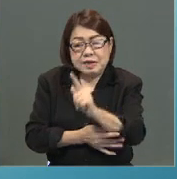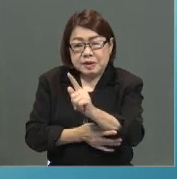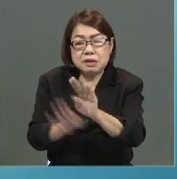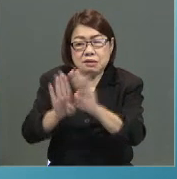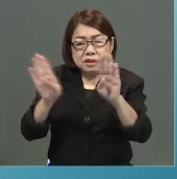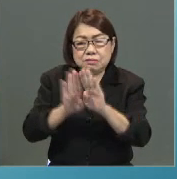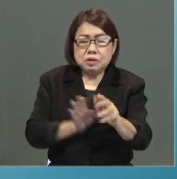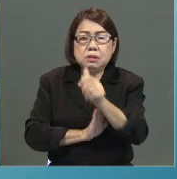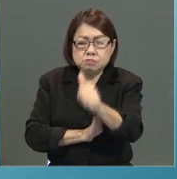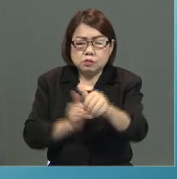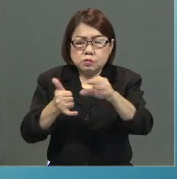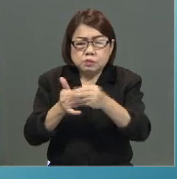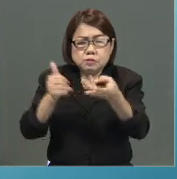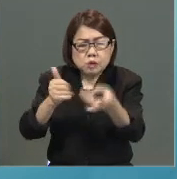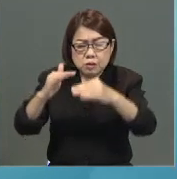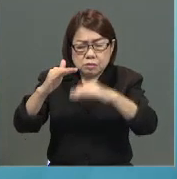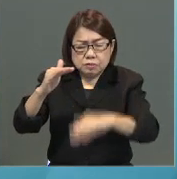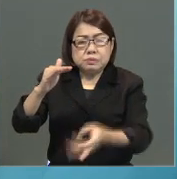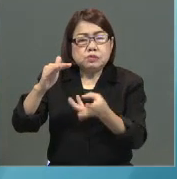เนี่ยสีขาวสีเขียวเนี่ยเปิดขึ้นมาแล้วแล้วยังพอใจแล้วยังเห็นตัวเลขเป็น0